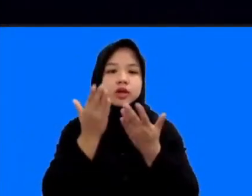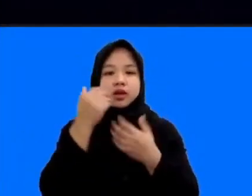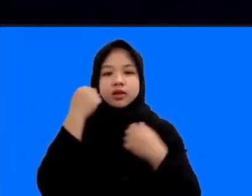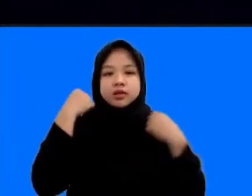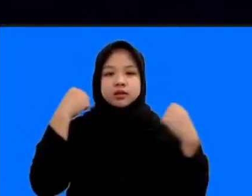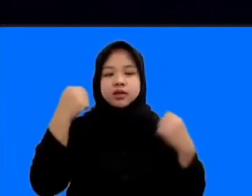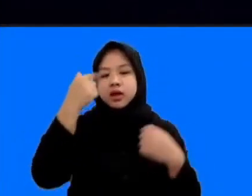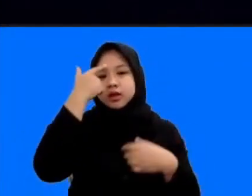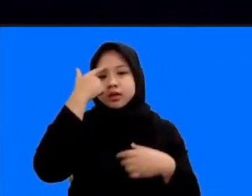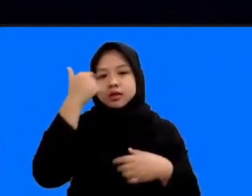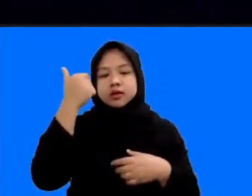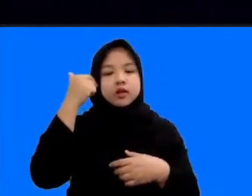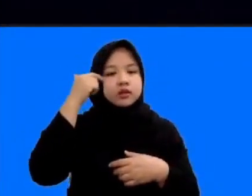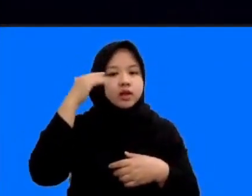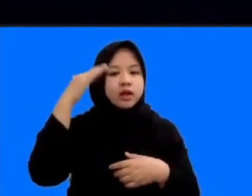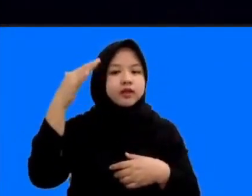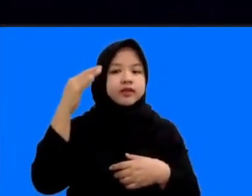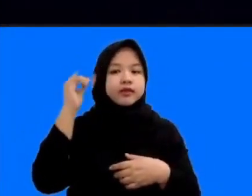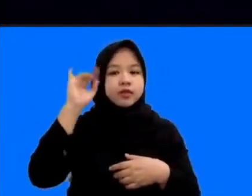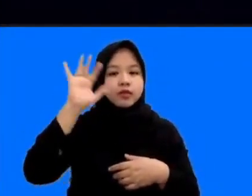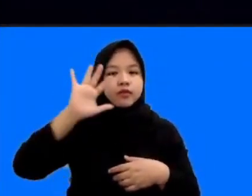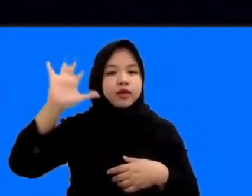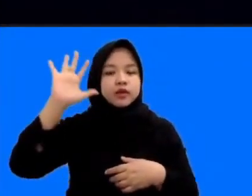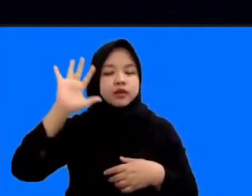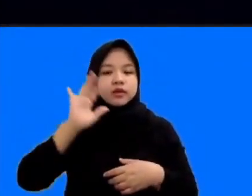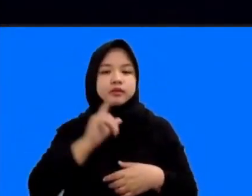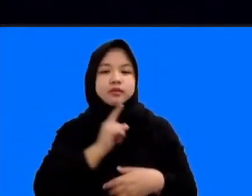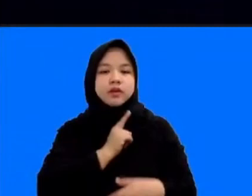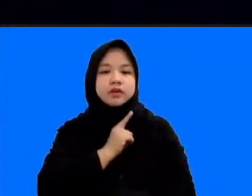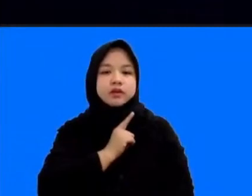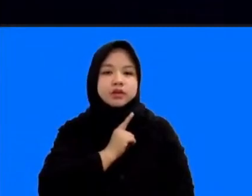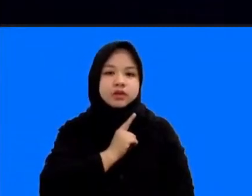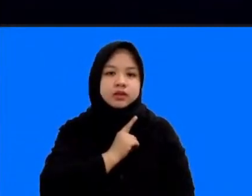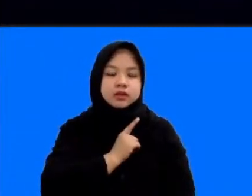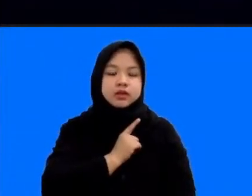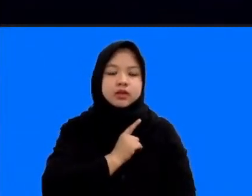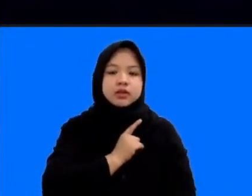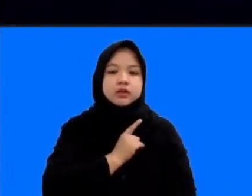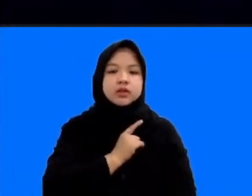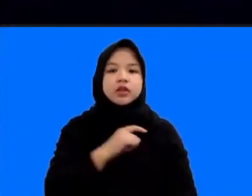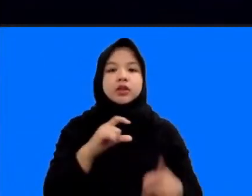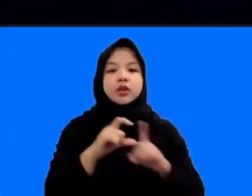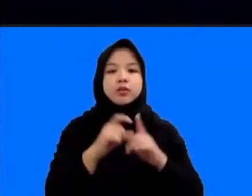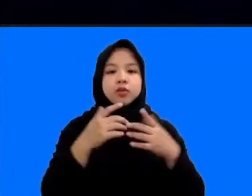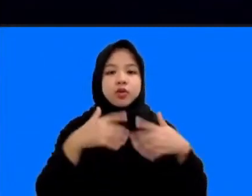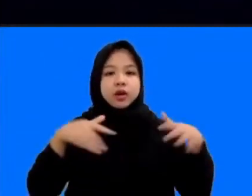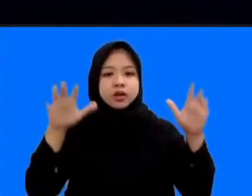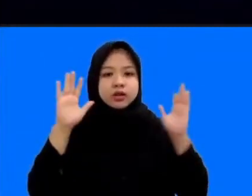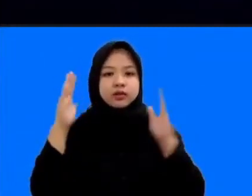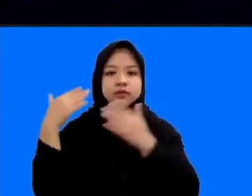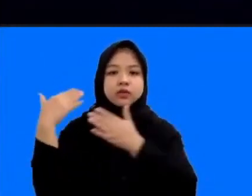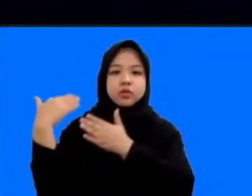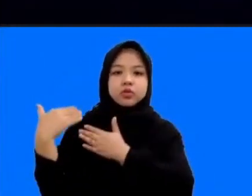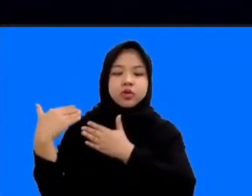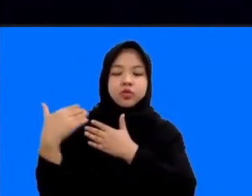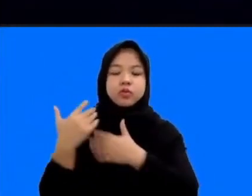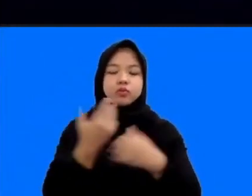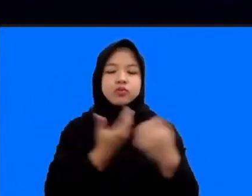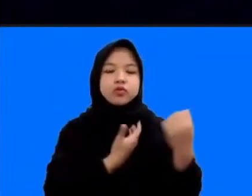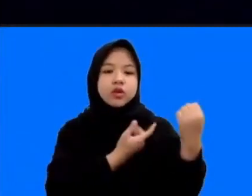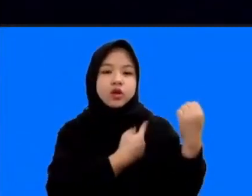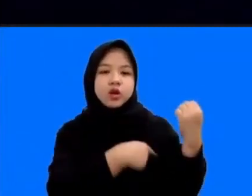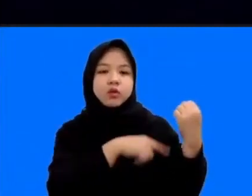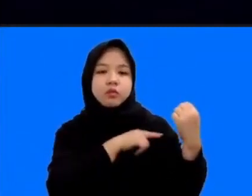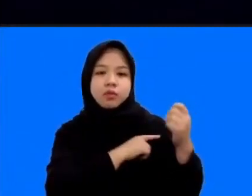kreatif inovatif Mandiri lalu juga apa demokratis bertanggung jawab berdaya saing lalu